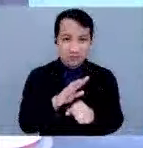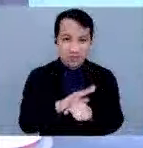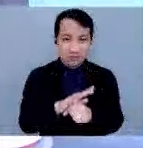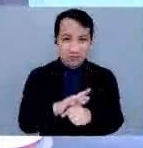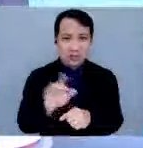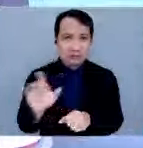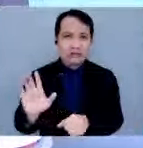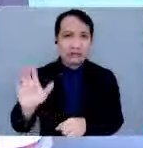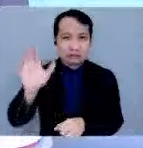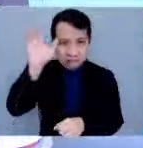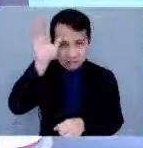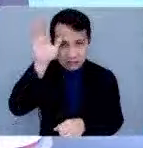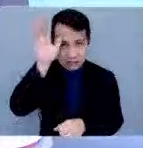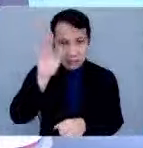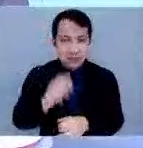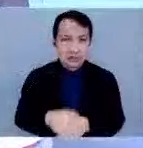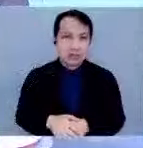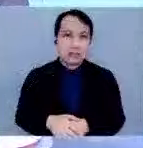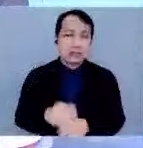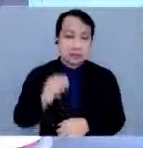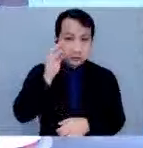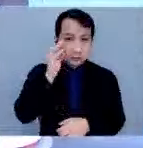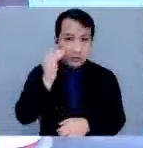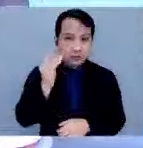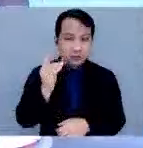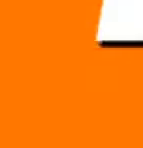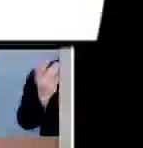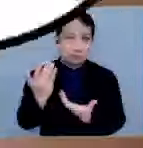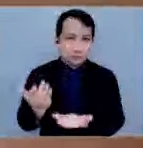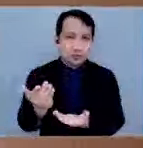frontline ng balitang yan, si Faith Del Mundo Exclusive.